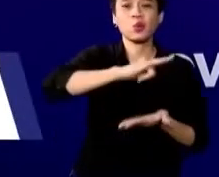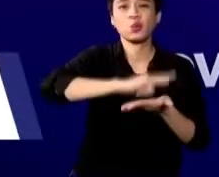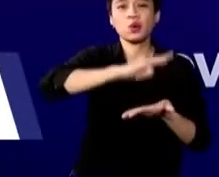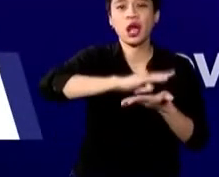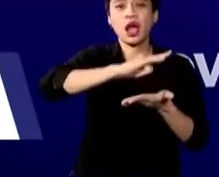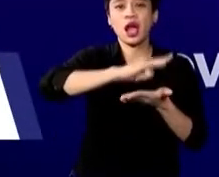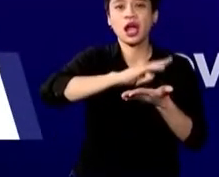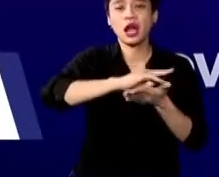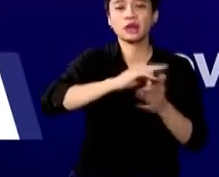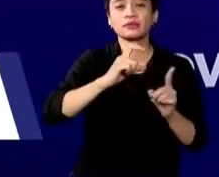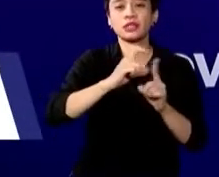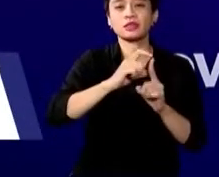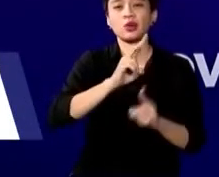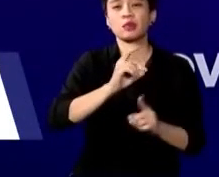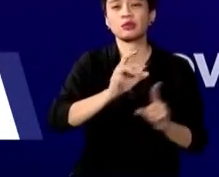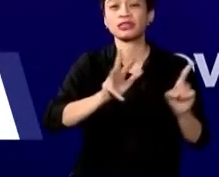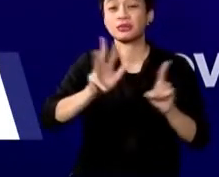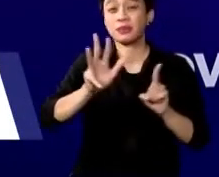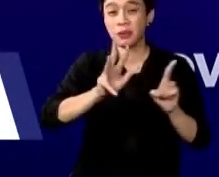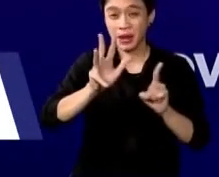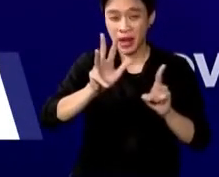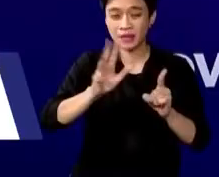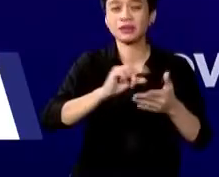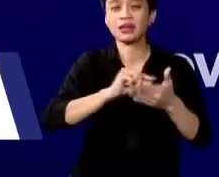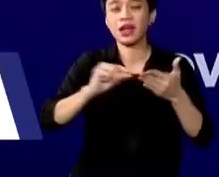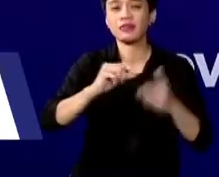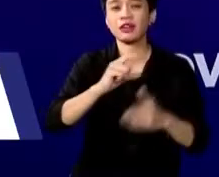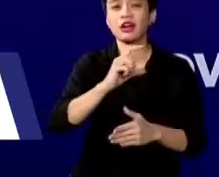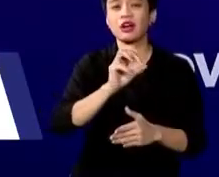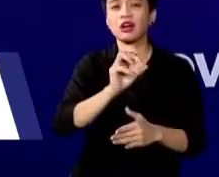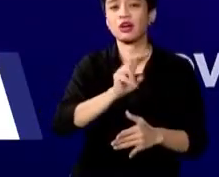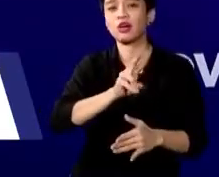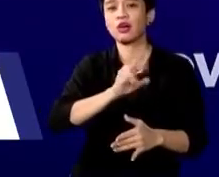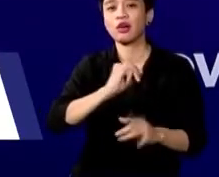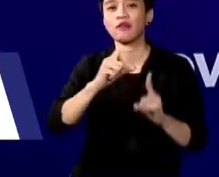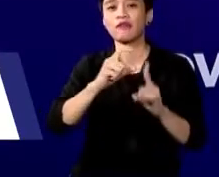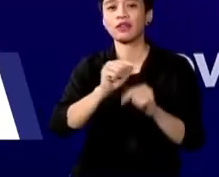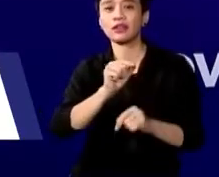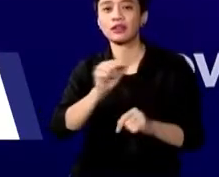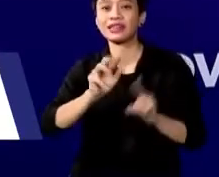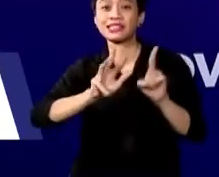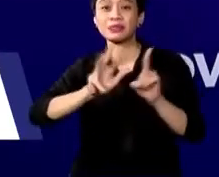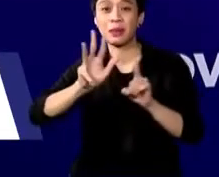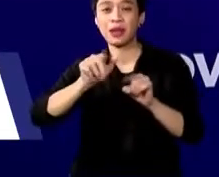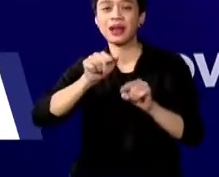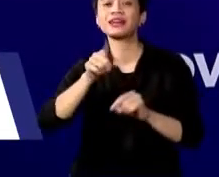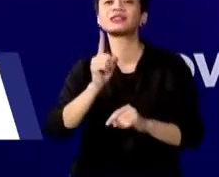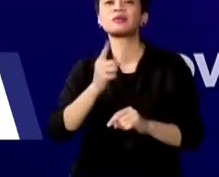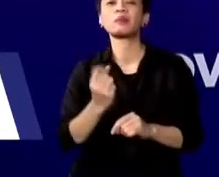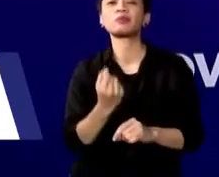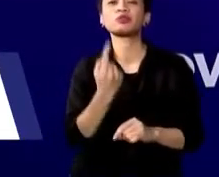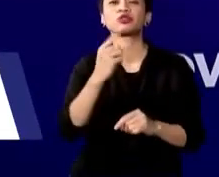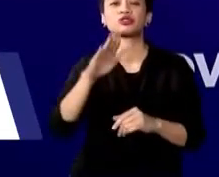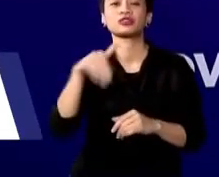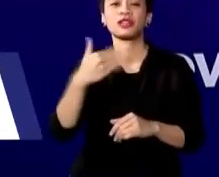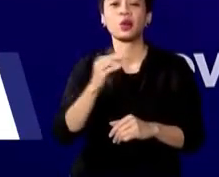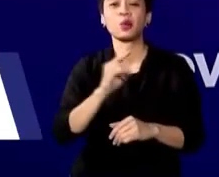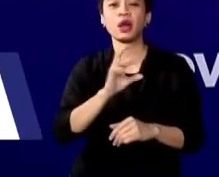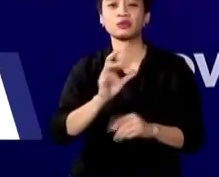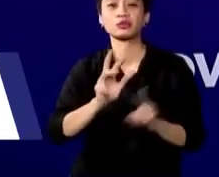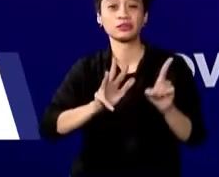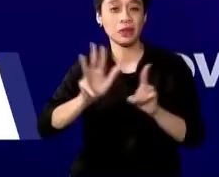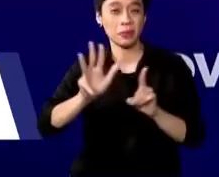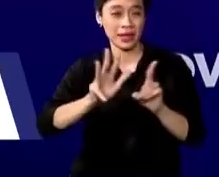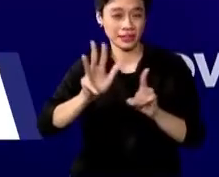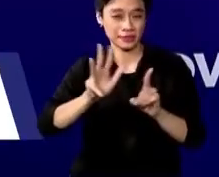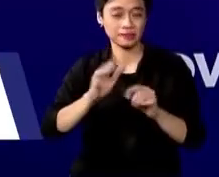tahun 2019 makanya disebut dengan covid-19 karena ada 2019-nya dan ini Eh sudah